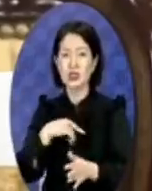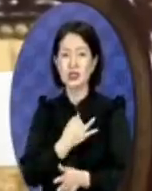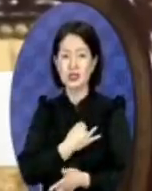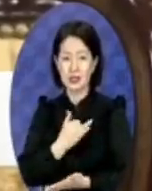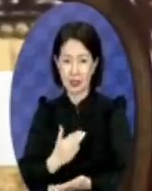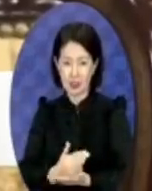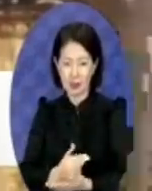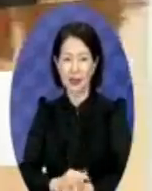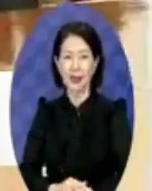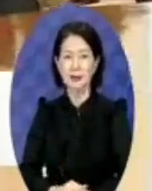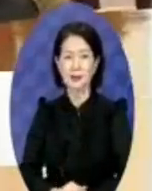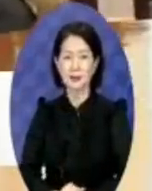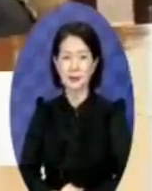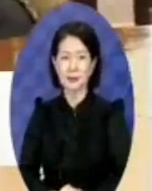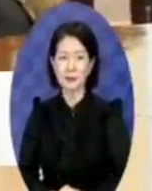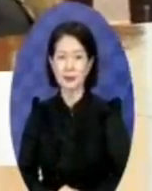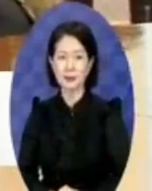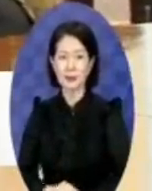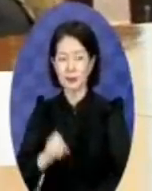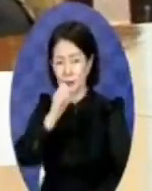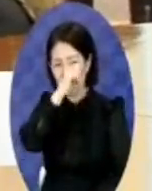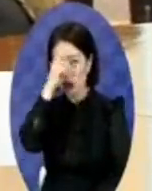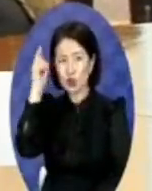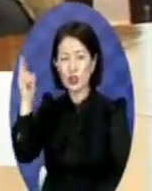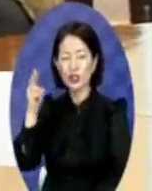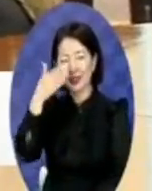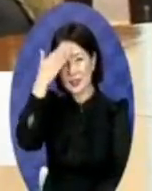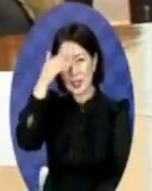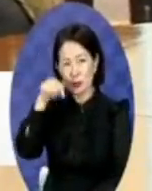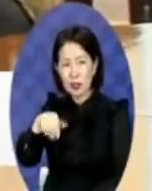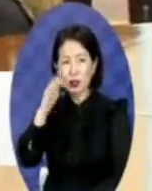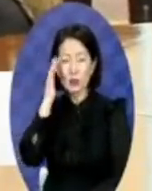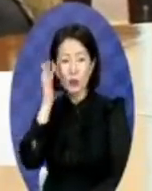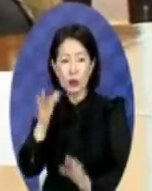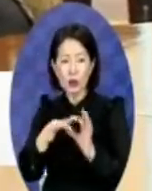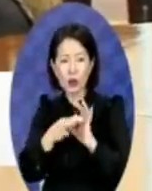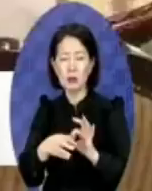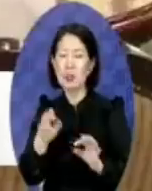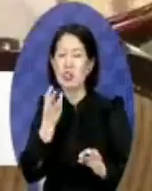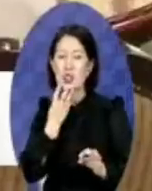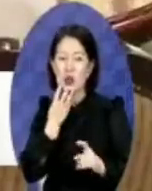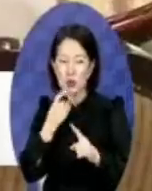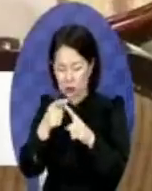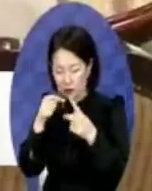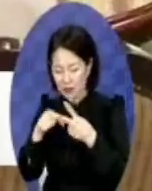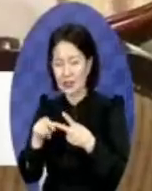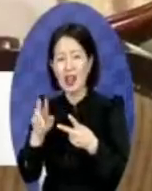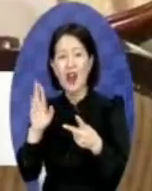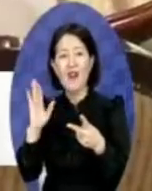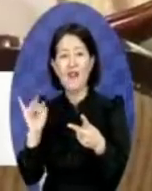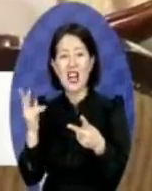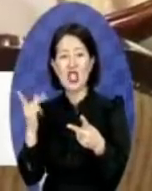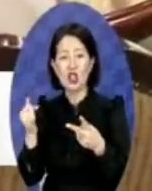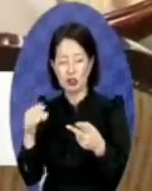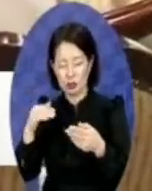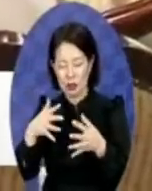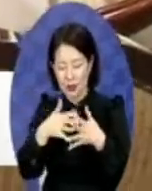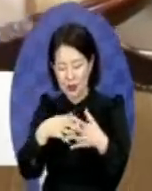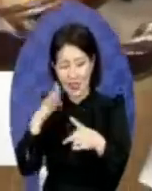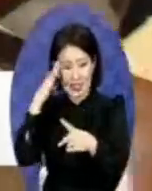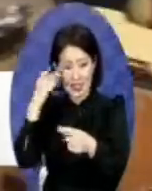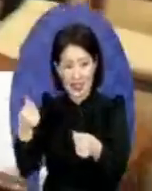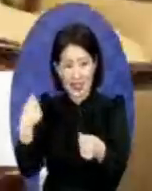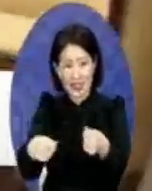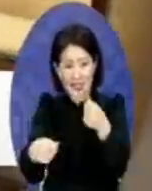байна. За ерөнхийлөгч Трампийн энэхүү бодлогын хүрээнд Сөүл Вашингтон хоёр Америкийн цэргийн зардлыг хувааж төлөх асуудлаар өнгөрсөн